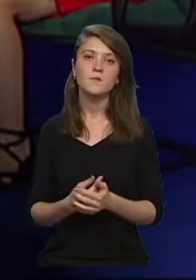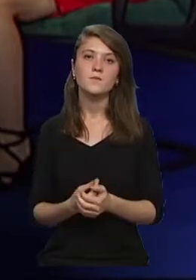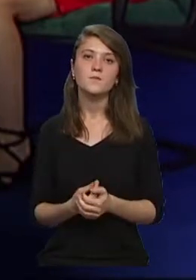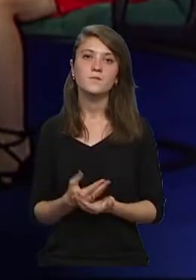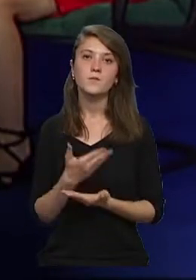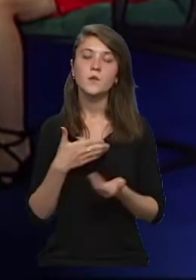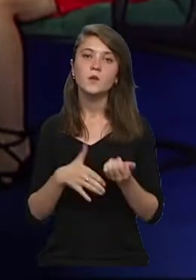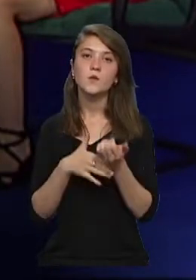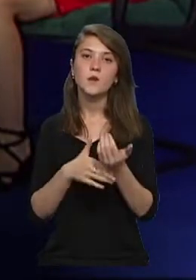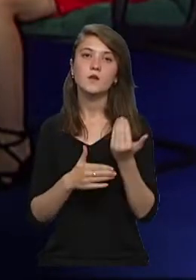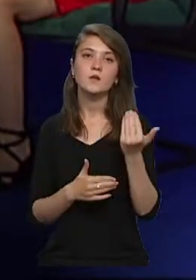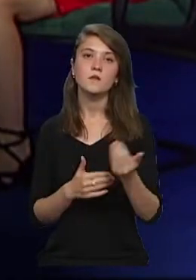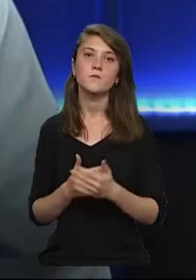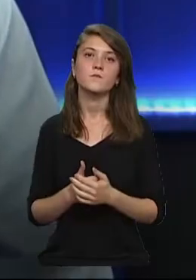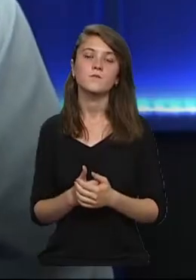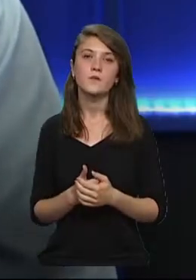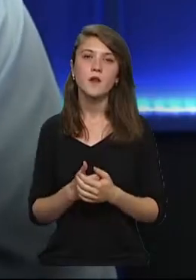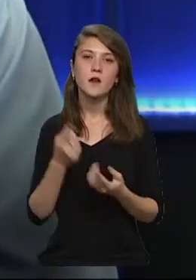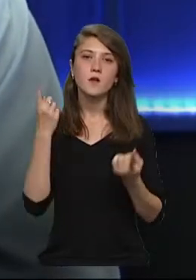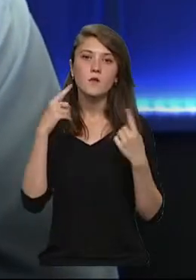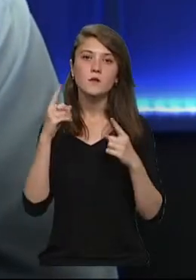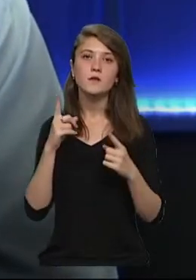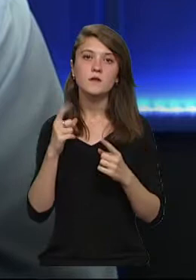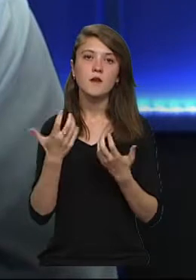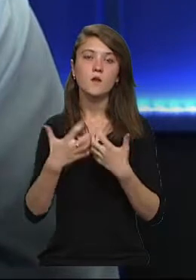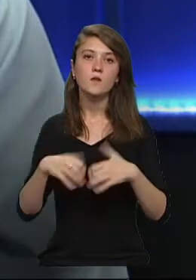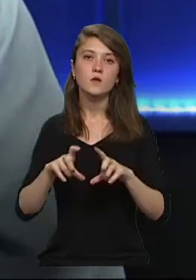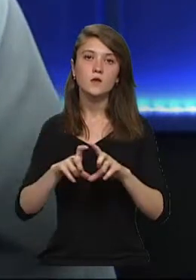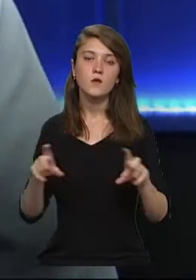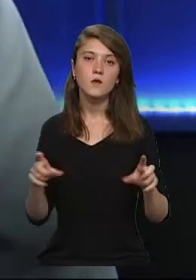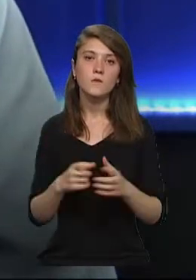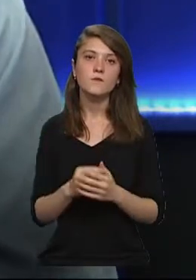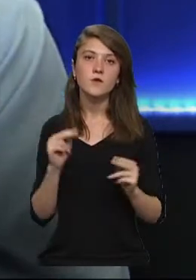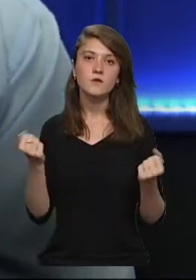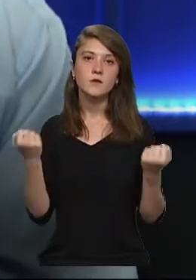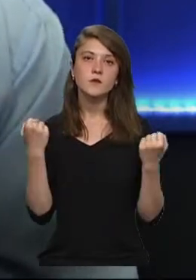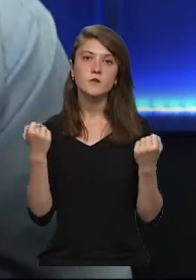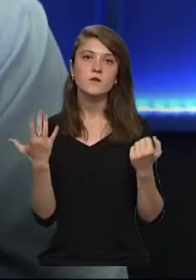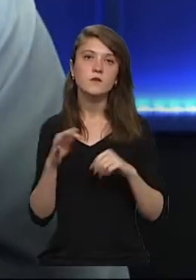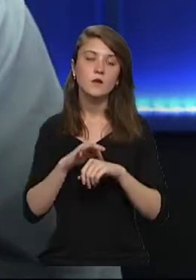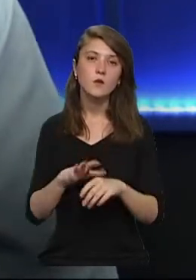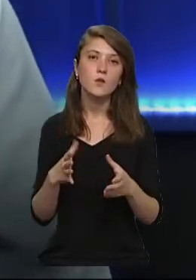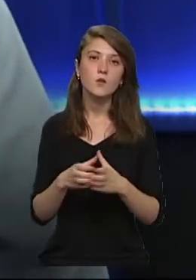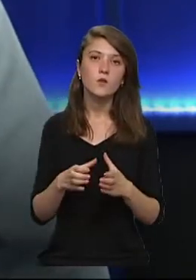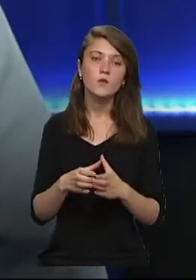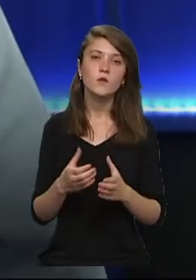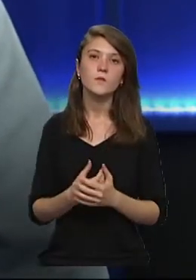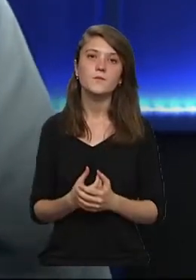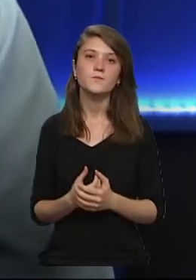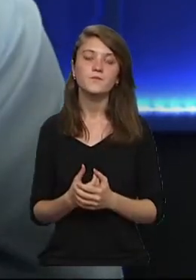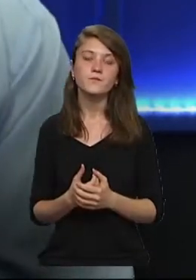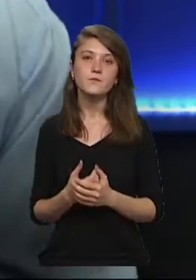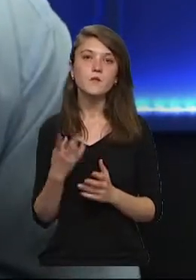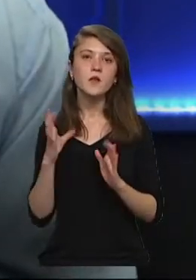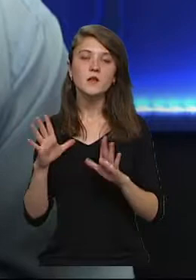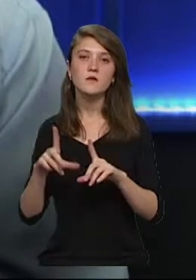матеріали. Ми допомагаємо їм інтелектуальним ресурсом за рахунок школи. Тож через фізкультури можеш провести якийсь гурток поза не тільки в школі, а